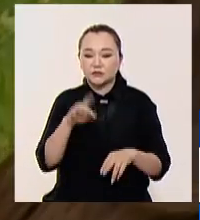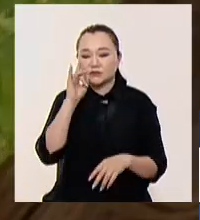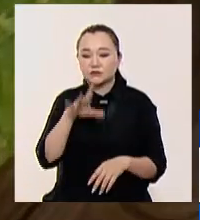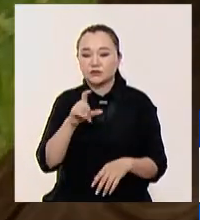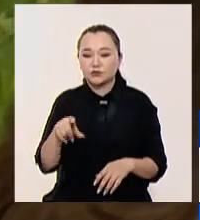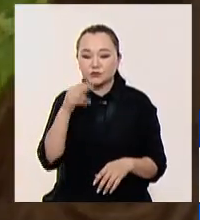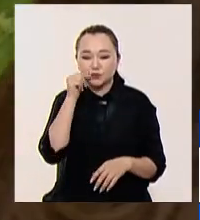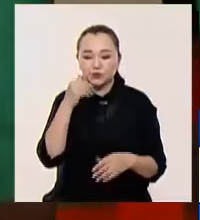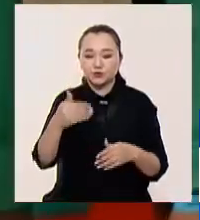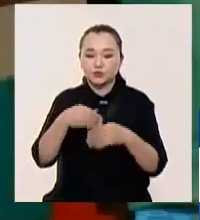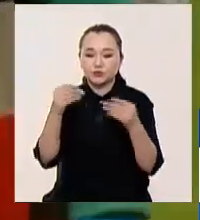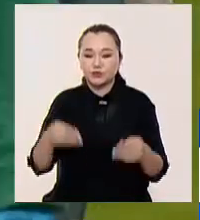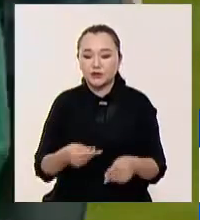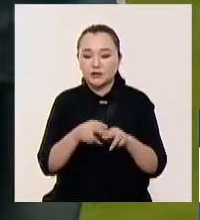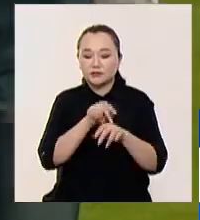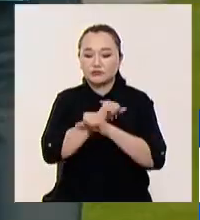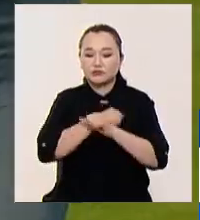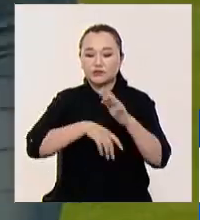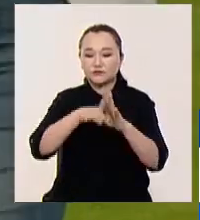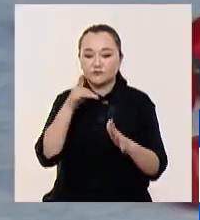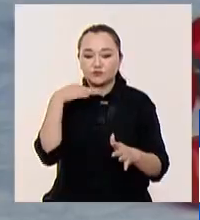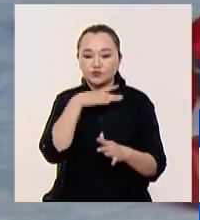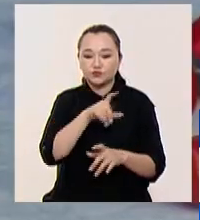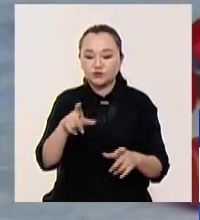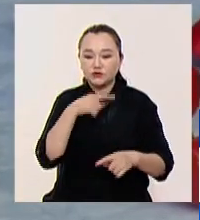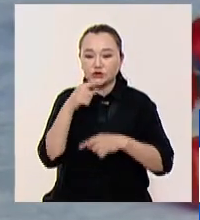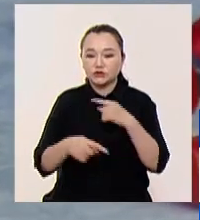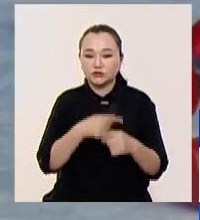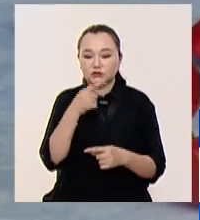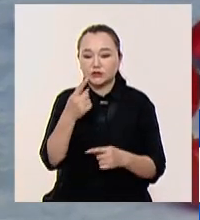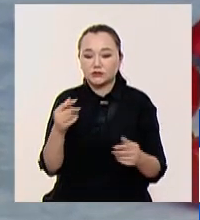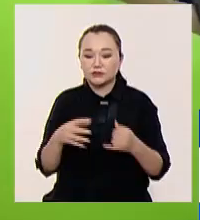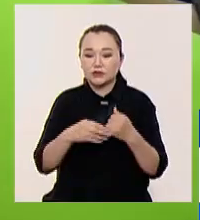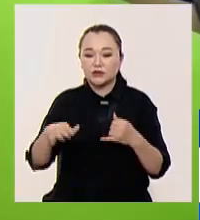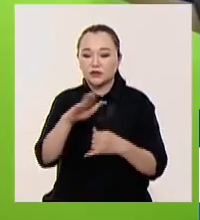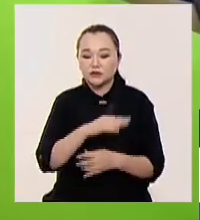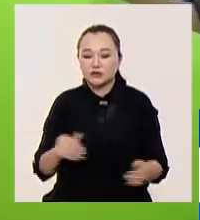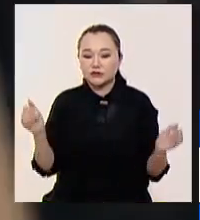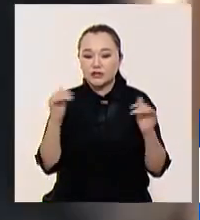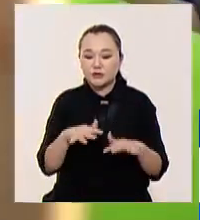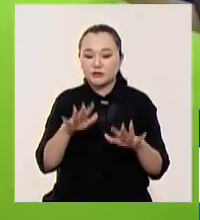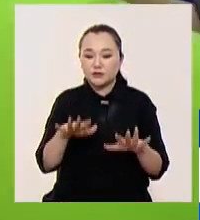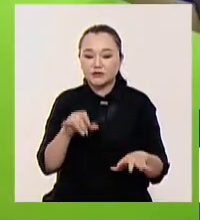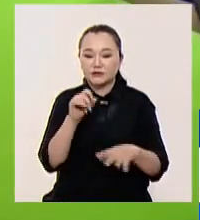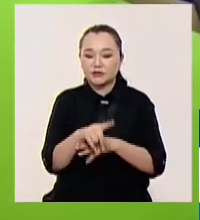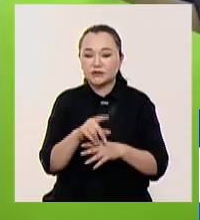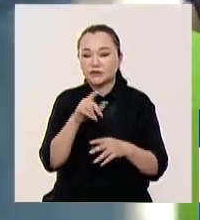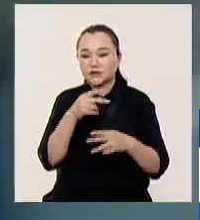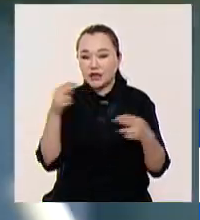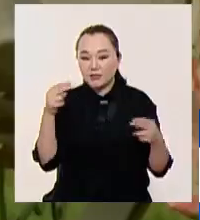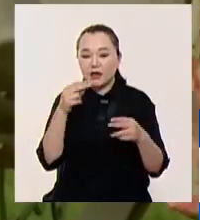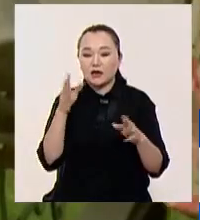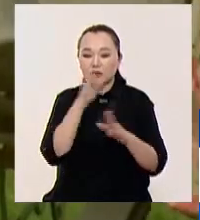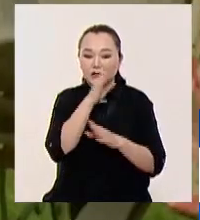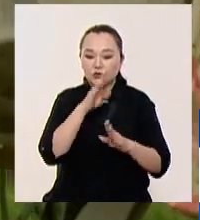ерлер журналы демалыстың осы түрін таңдайтын мыңдаған жанды дәстүр бойынша бір алаңға жинады. Ал бұл кештің тақырыбы экосананы қалыптастыру,